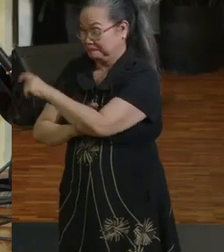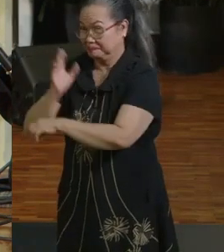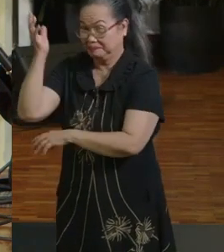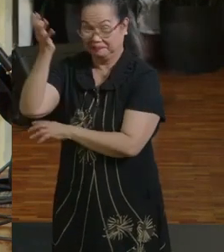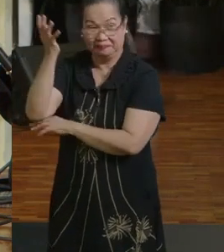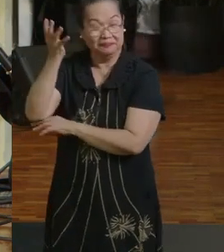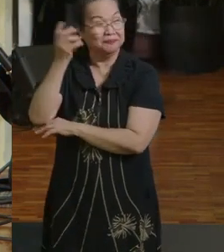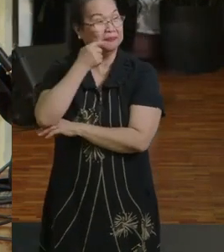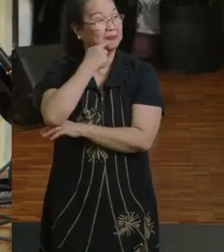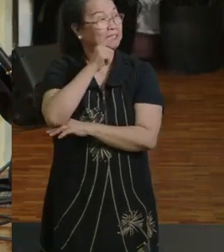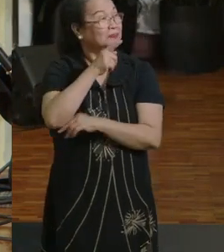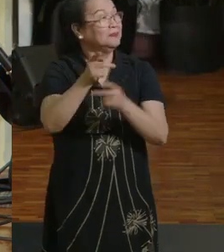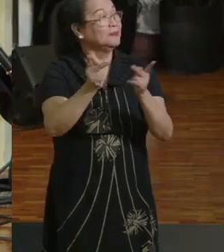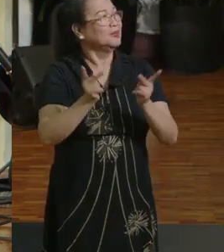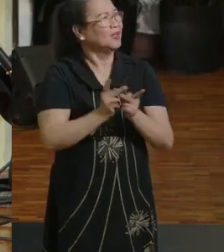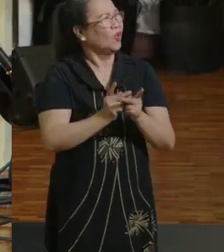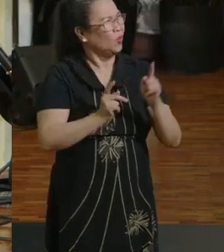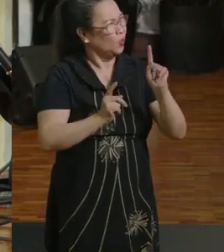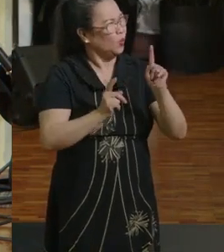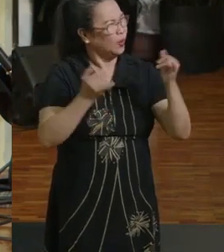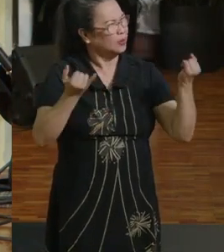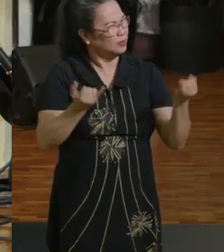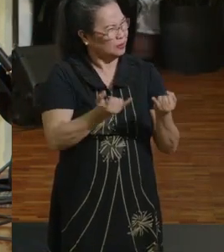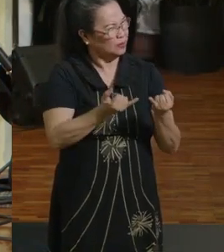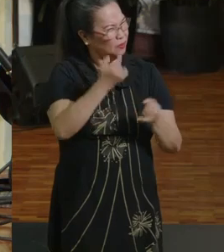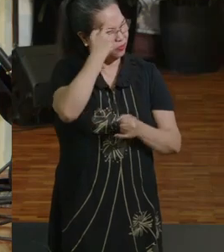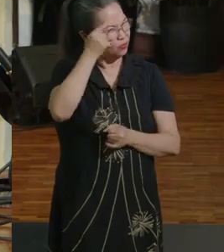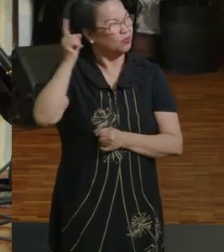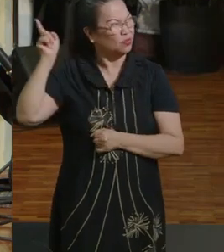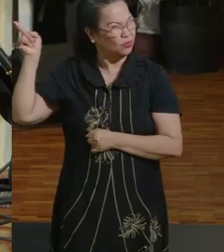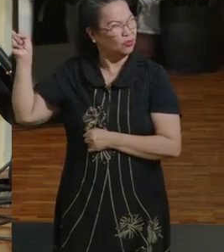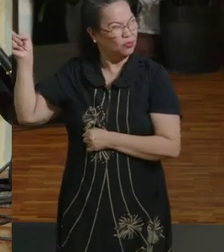sa isang lugar, ano po ba ang introduction namin sa inyo?